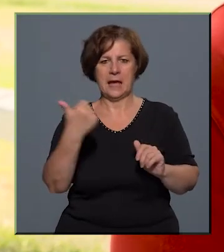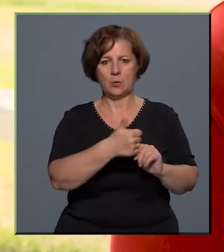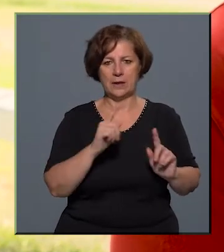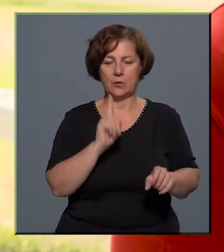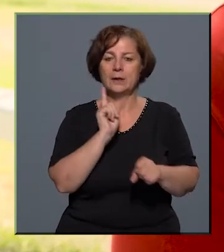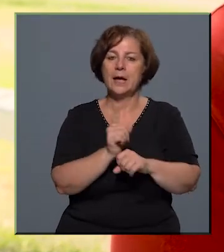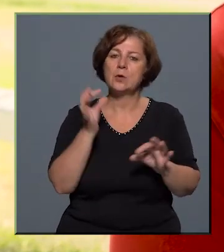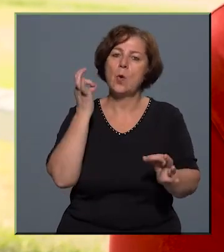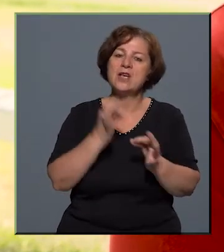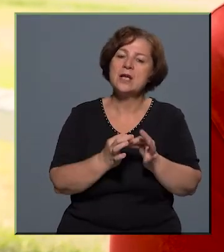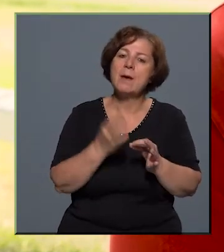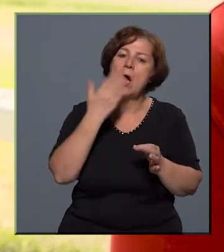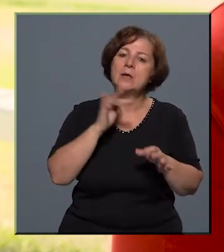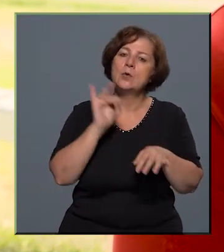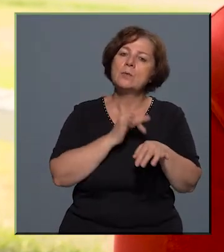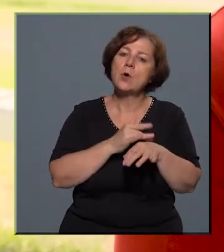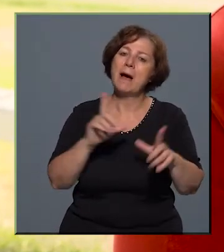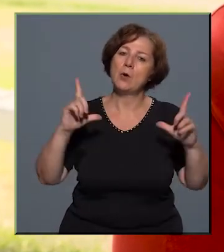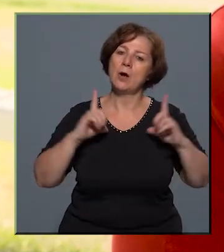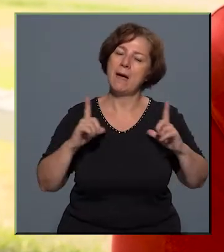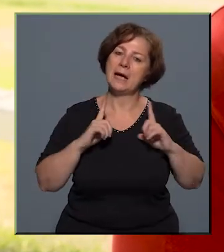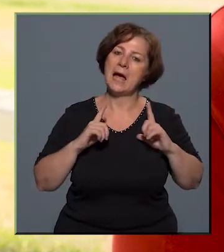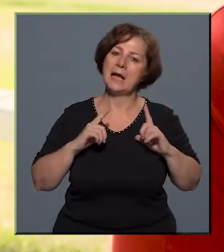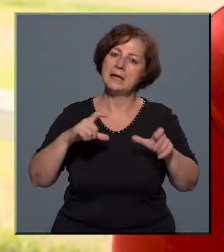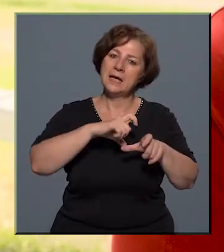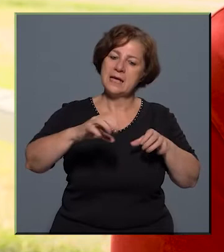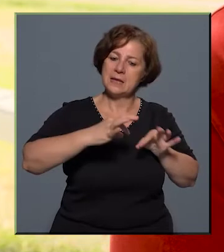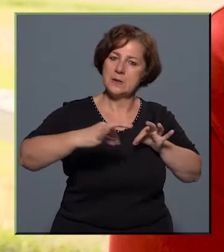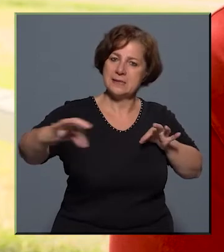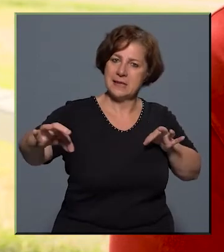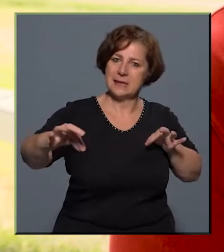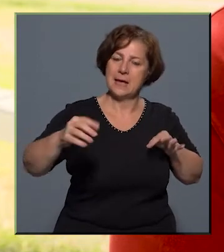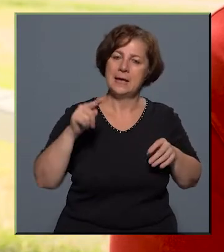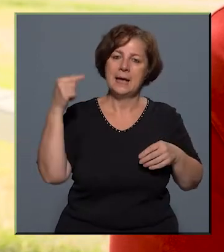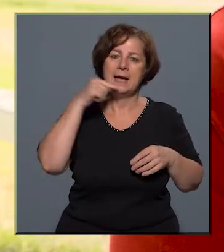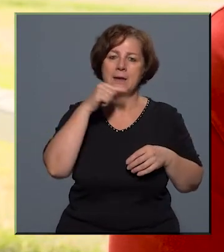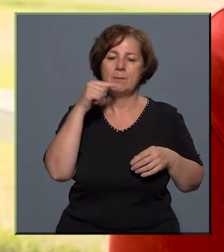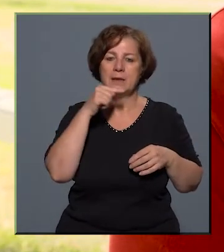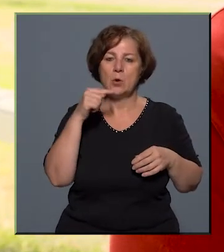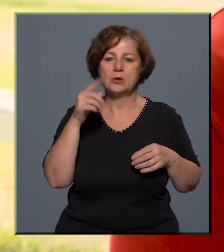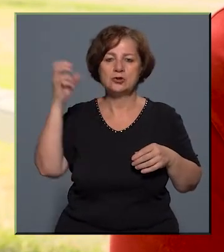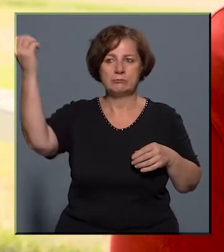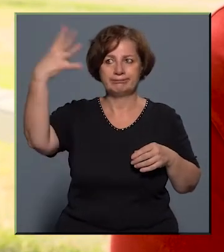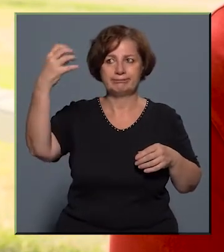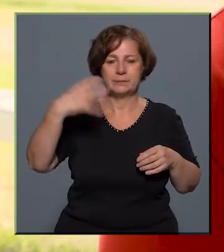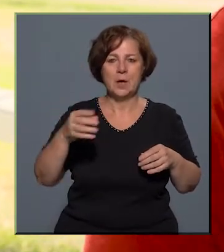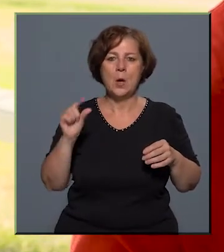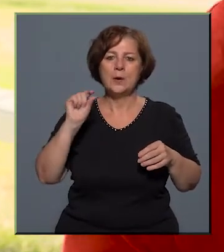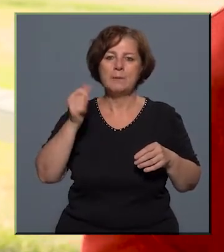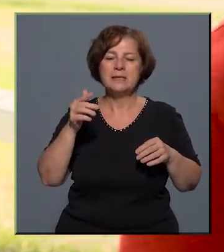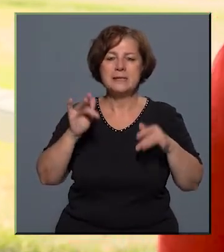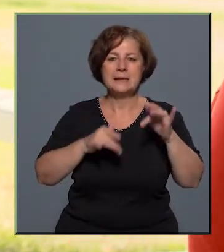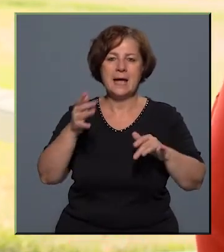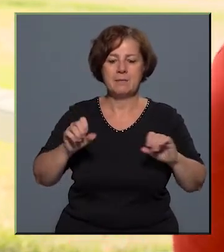mindenképpen. De jó esetben, ha én úgy próbálok megállni egy járdaszélen a kutyával, egy piros lámpánál,